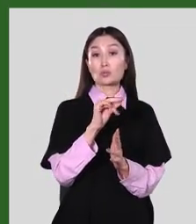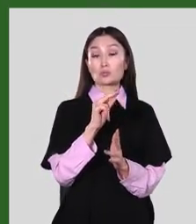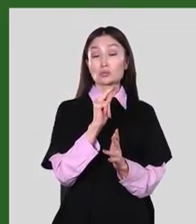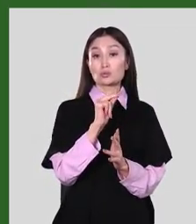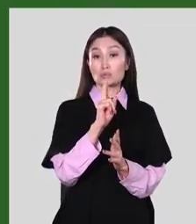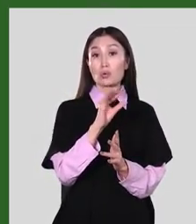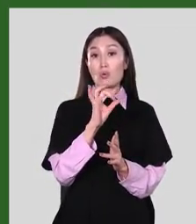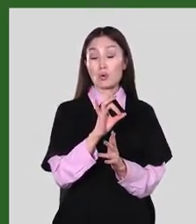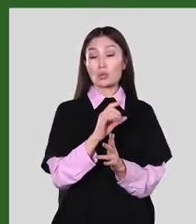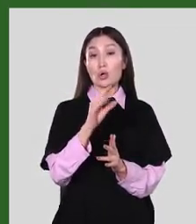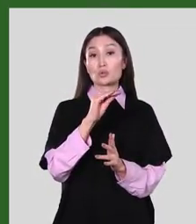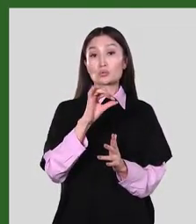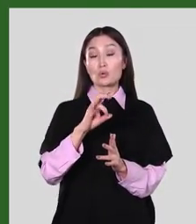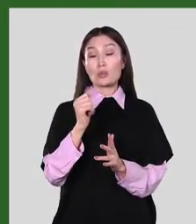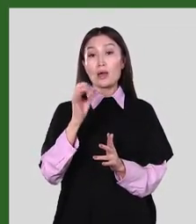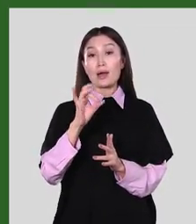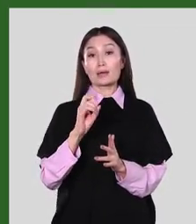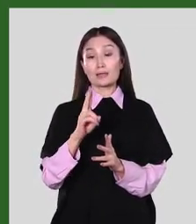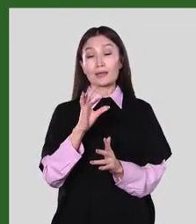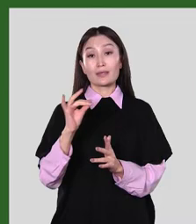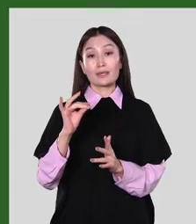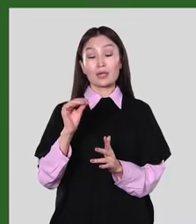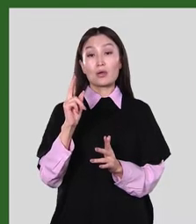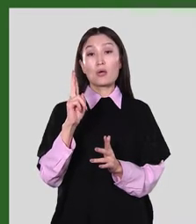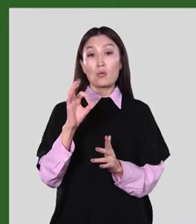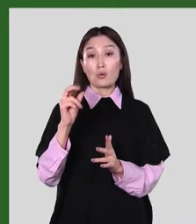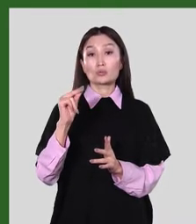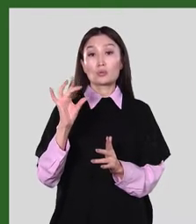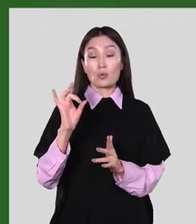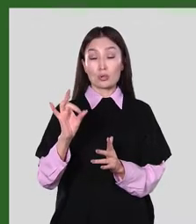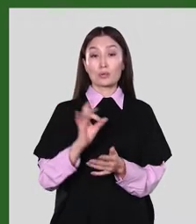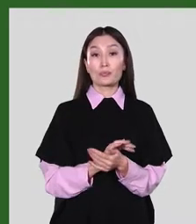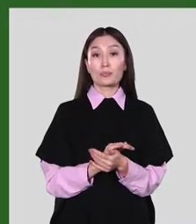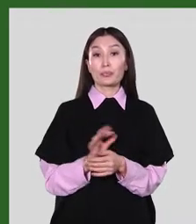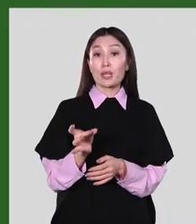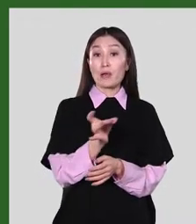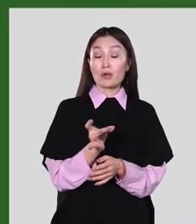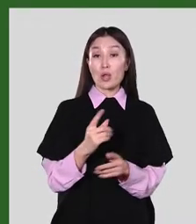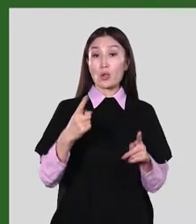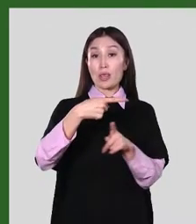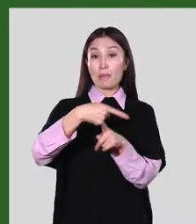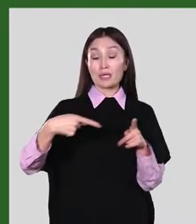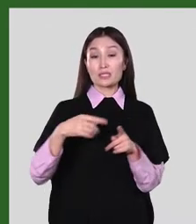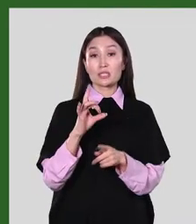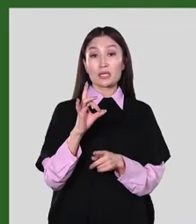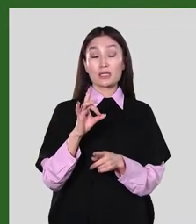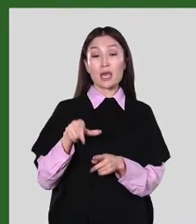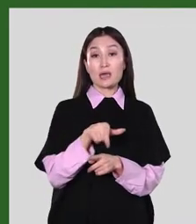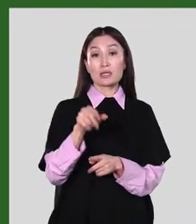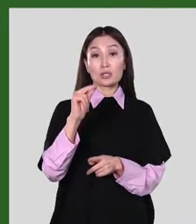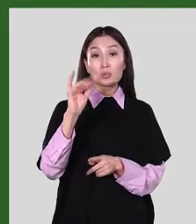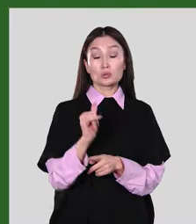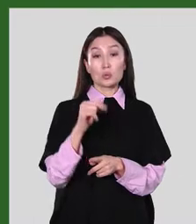рек джона рык и кочкор в районе пересечения реки чу с